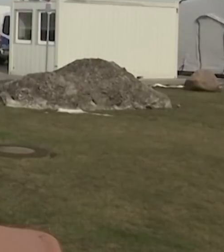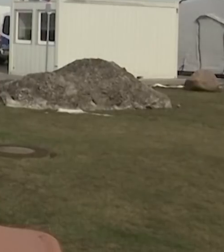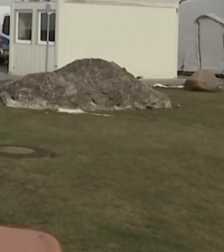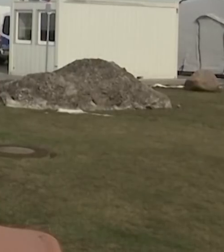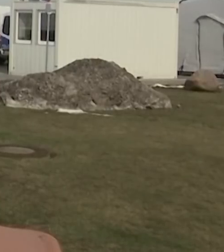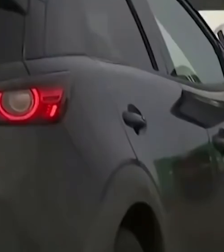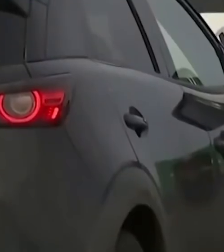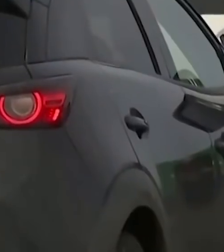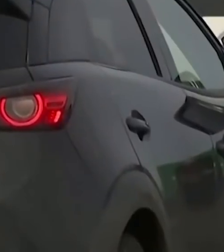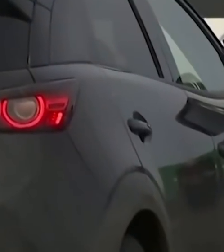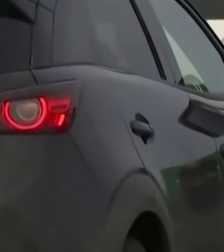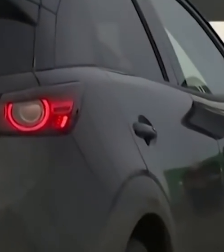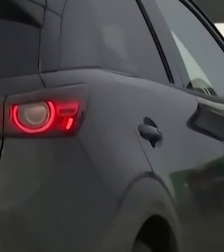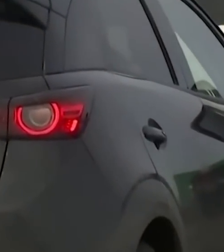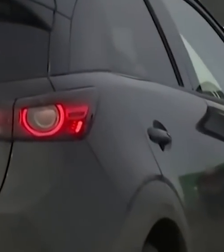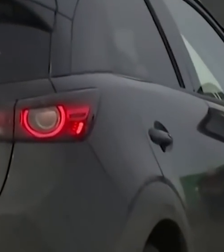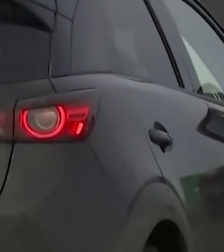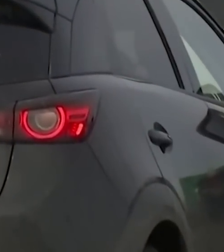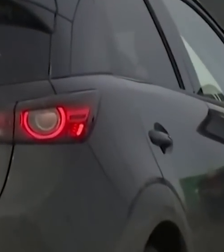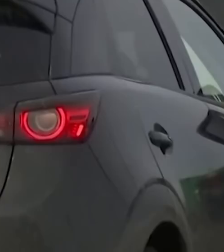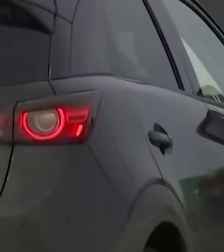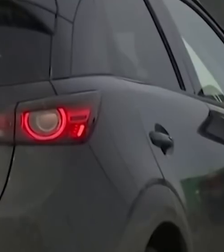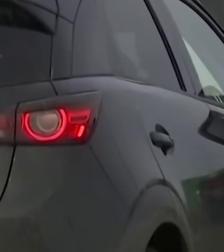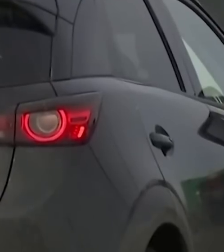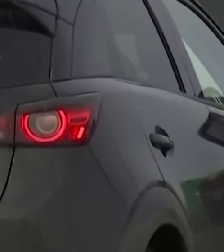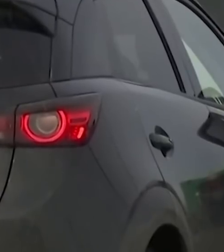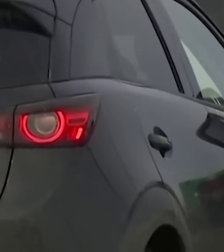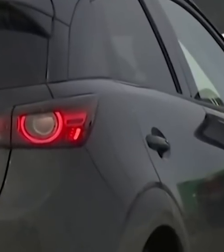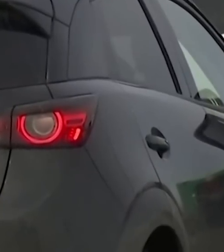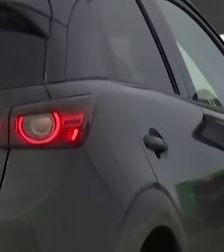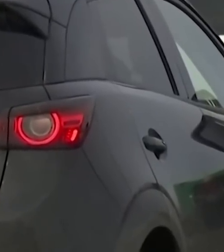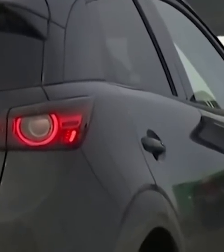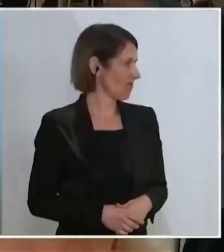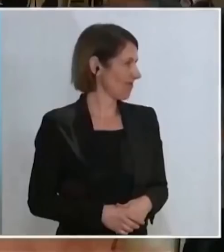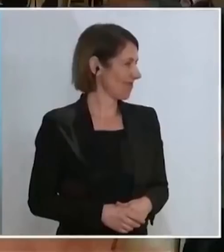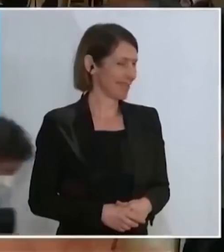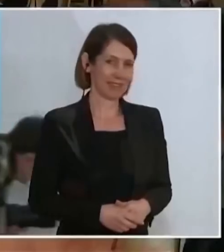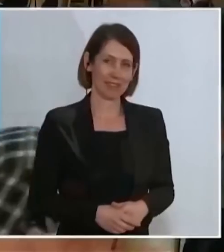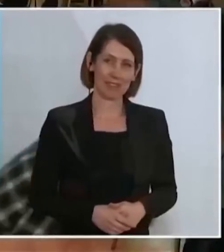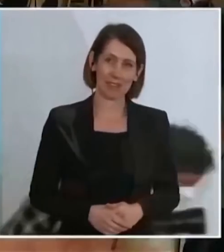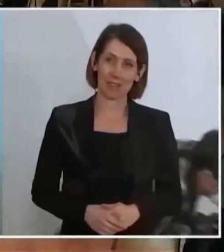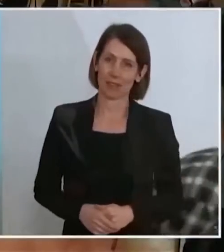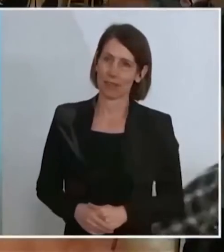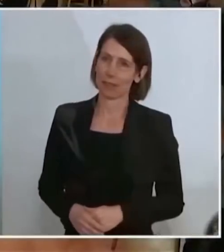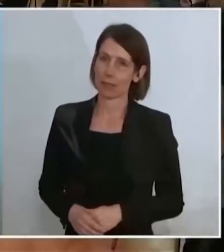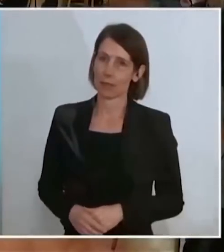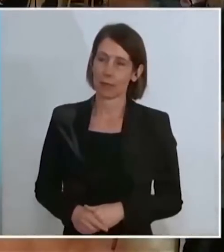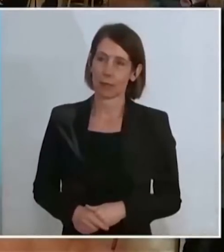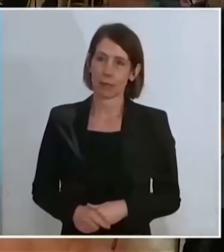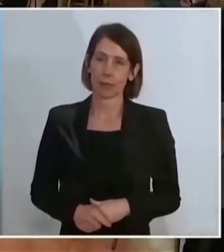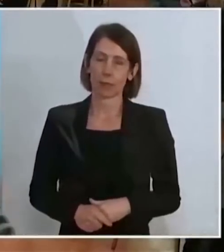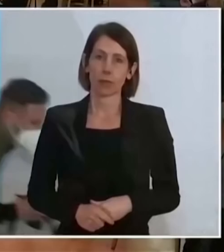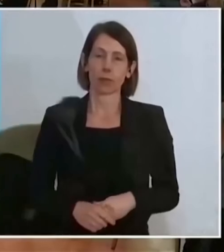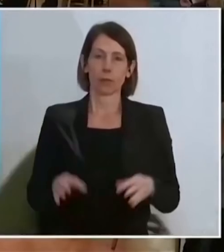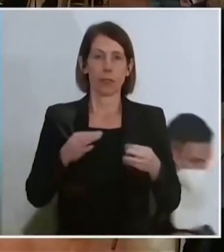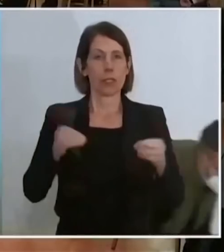возможной дискриминации. План еще должен быть одобрен государствами-членами ЕС и Европейским парламентом. Но, например, Австрия